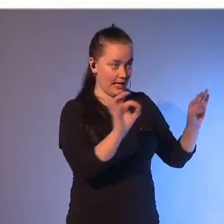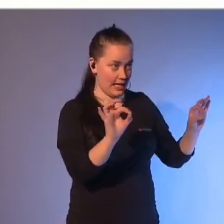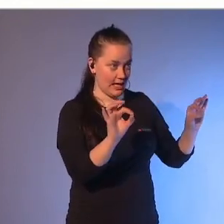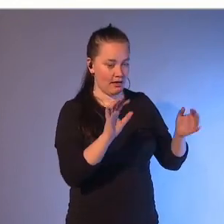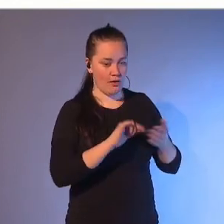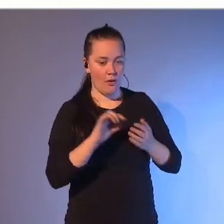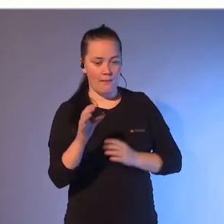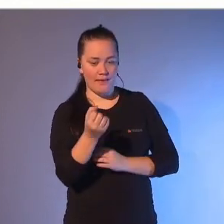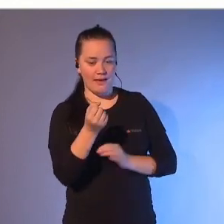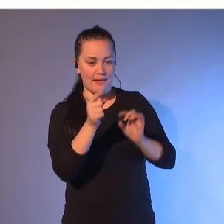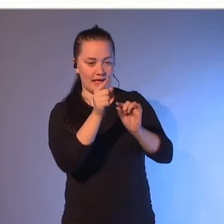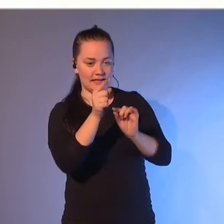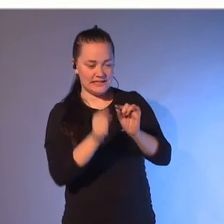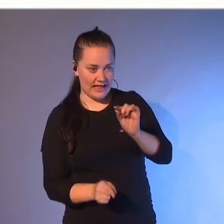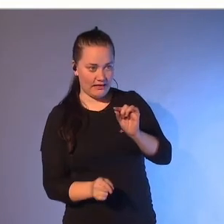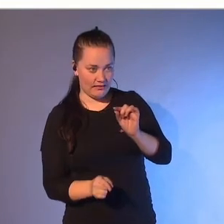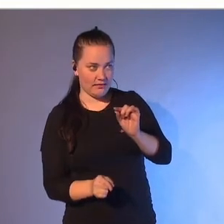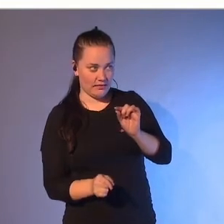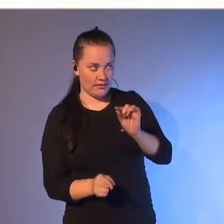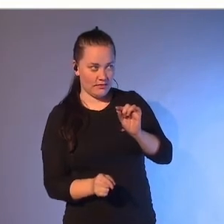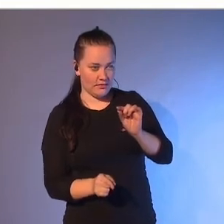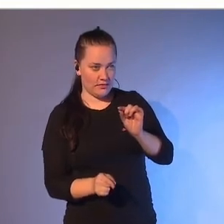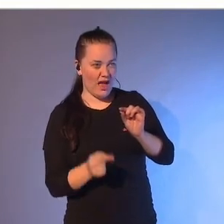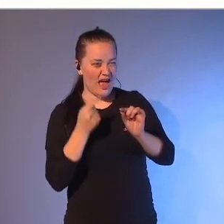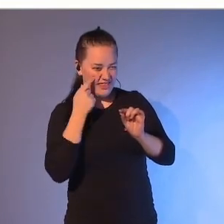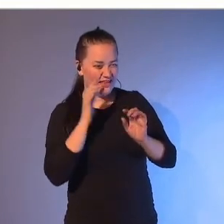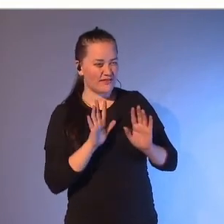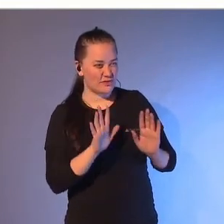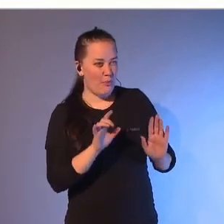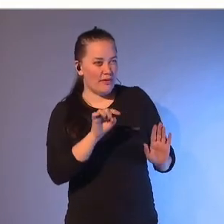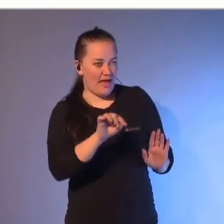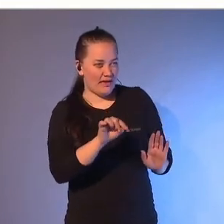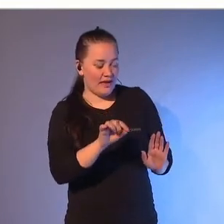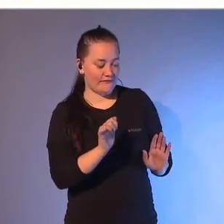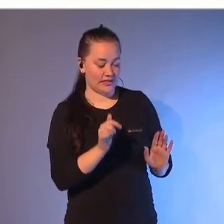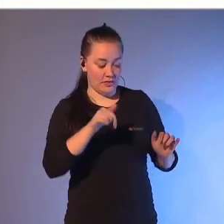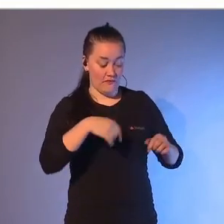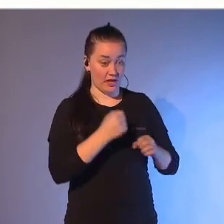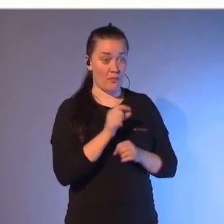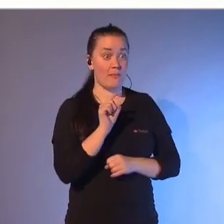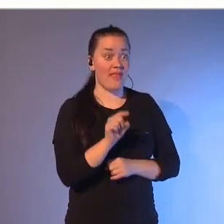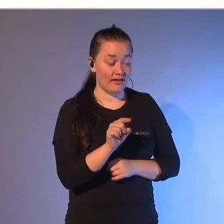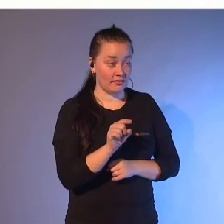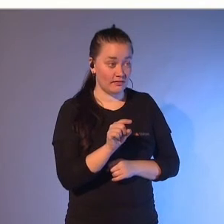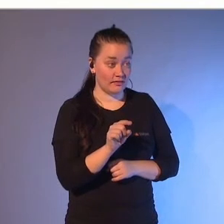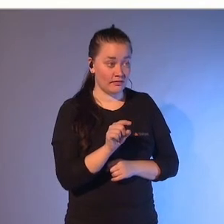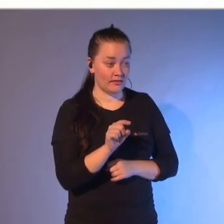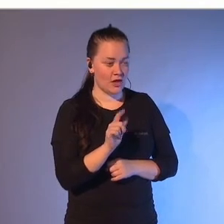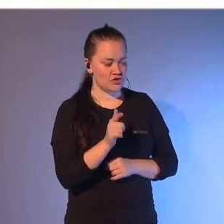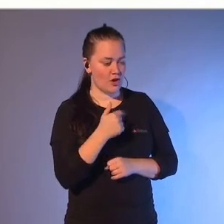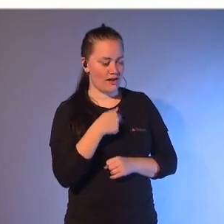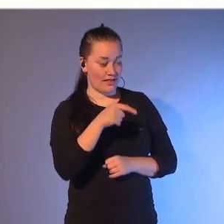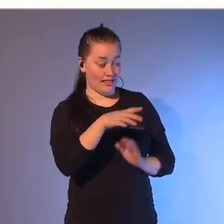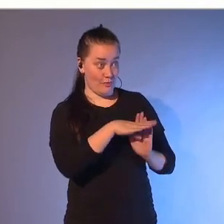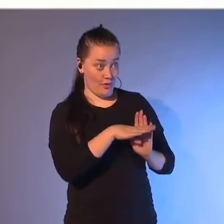og begrepet strek. Jeg tenker vi stopper der, for nå kan vi jobbe med det. Fordi det programmet